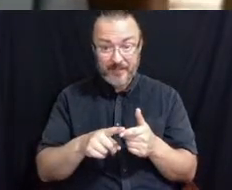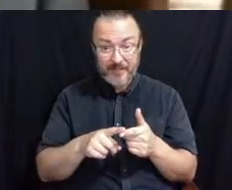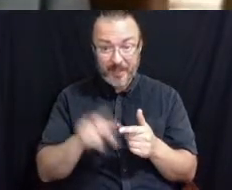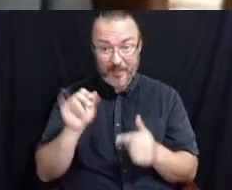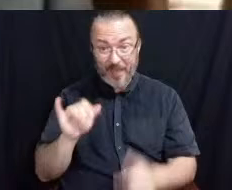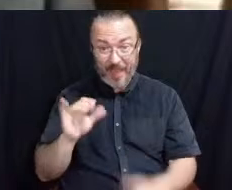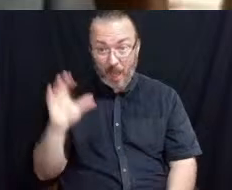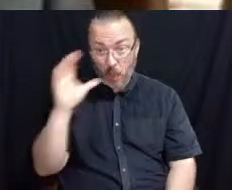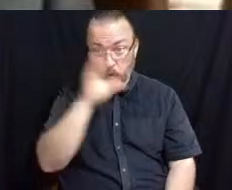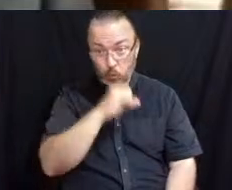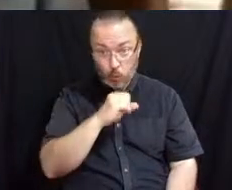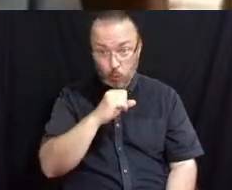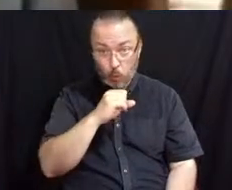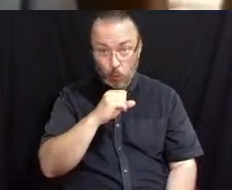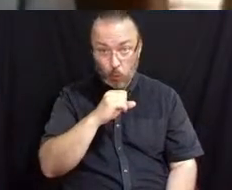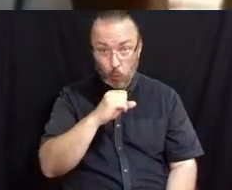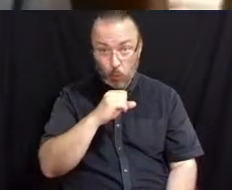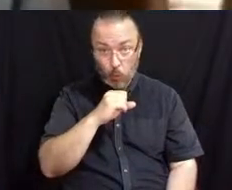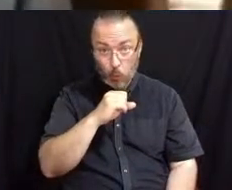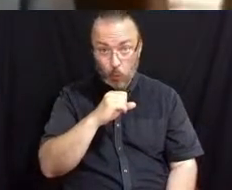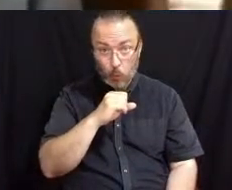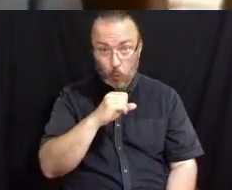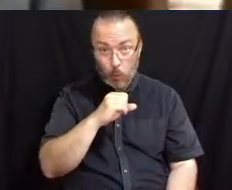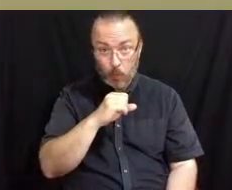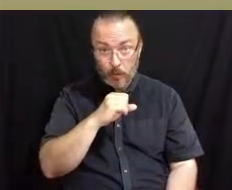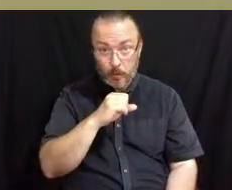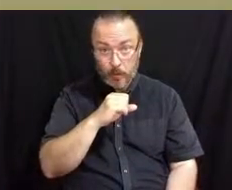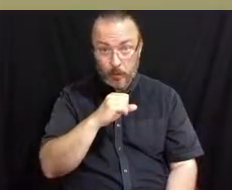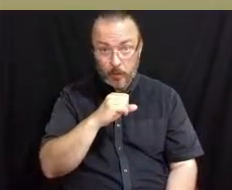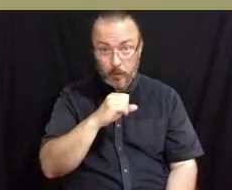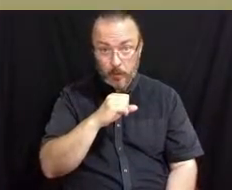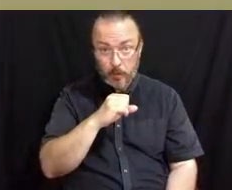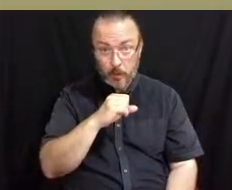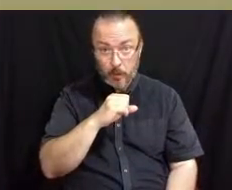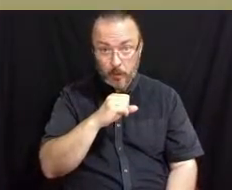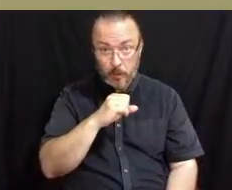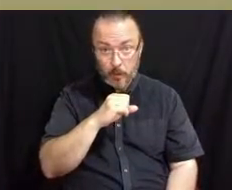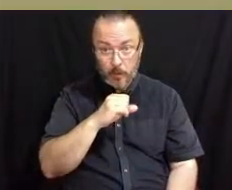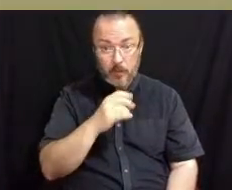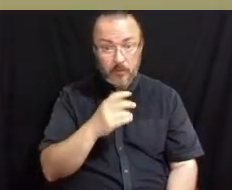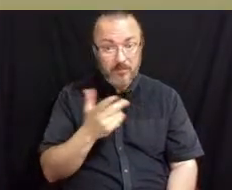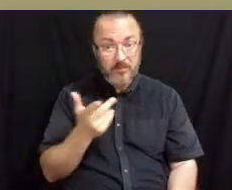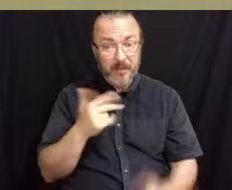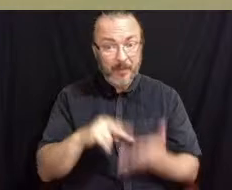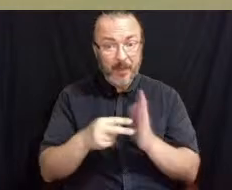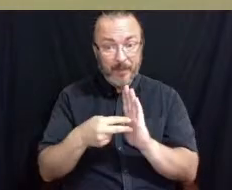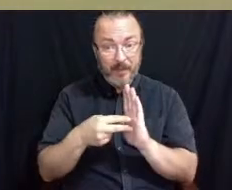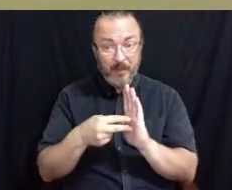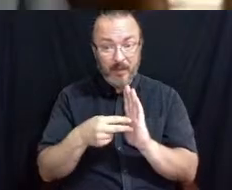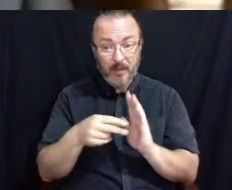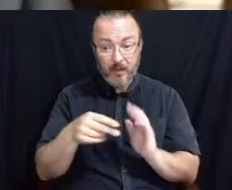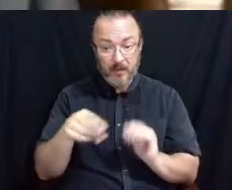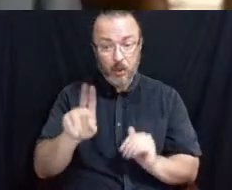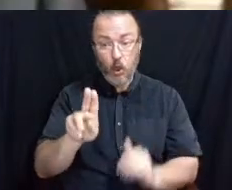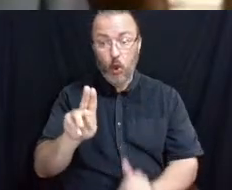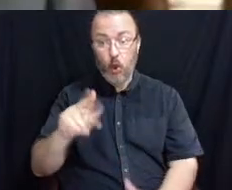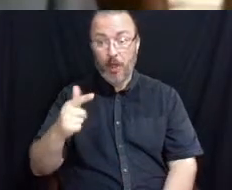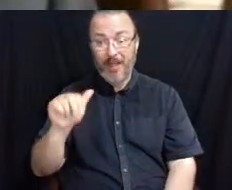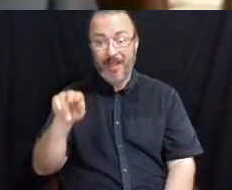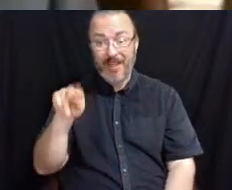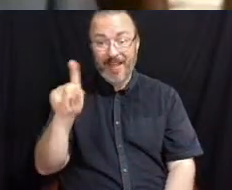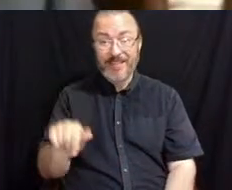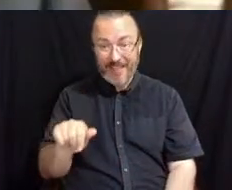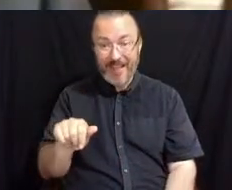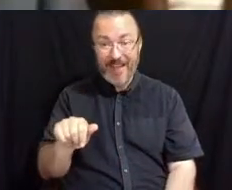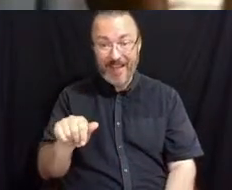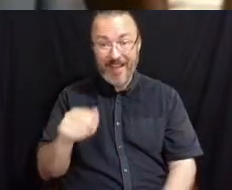cette hypothèse-là veut que les enseignantes n'aient pas de congé maternité. Or, la